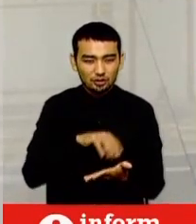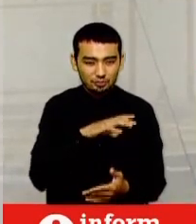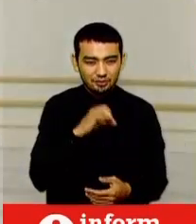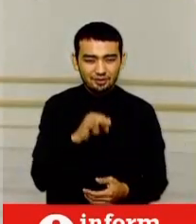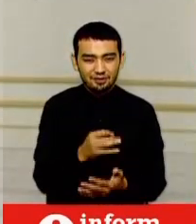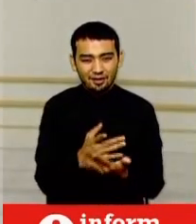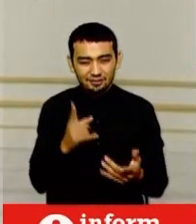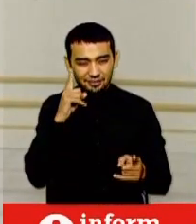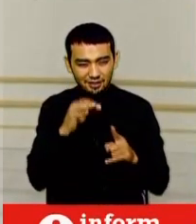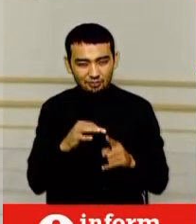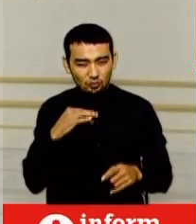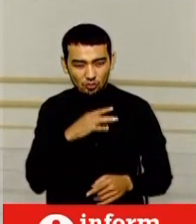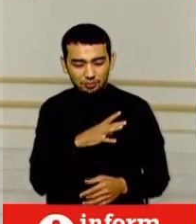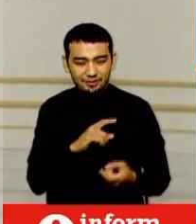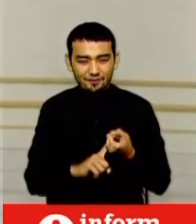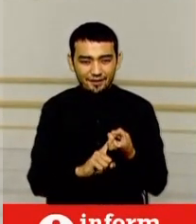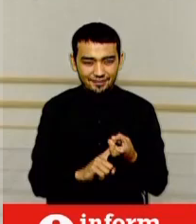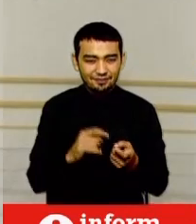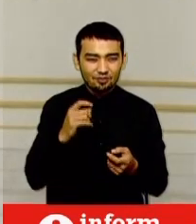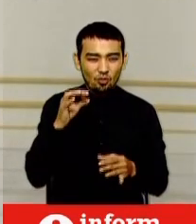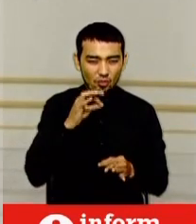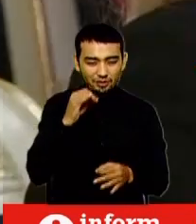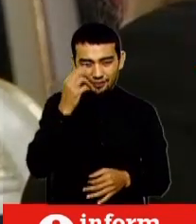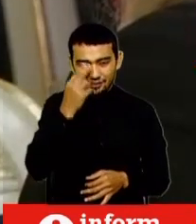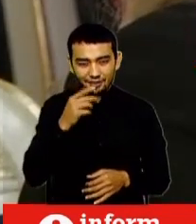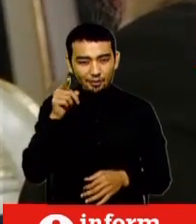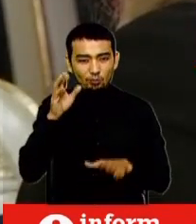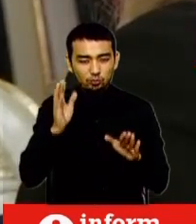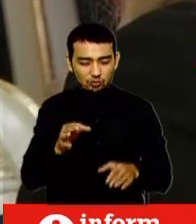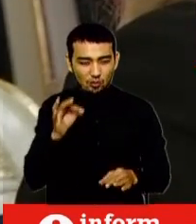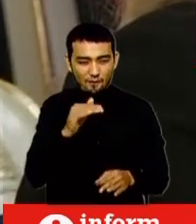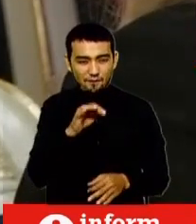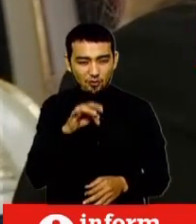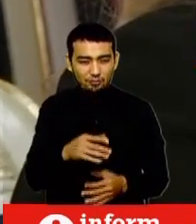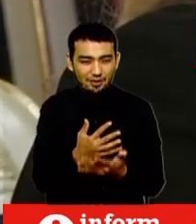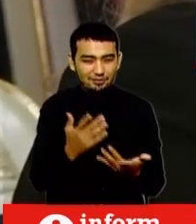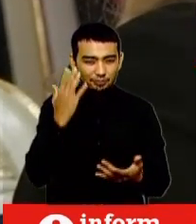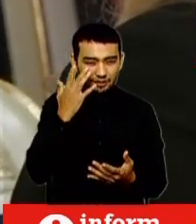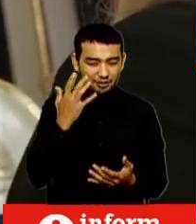әріптестік бағытында да байланыс орнатты. Сондай-ақ Астанада өтетін азаматтық форумда айтылатын